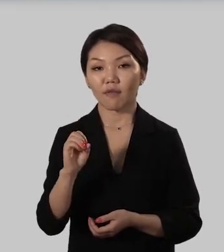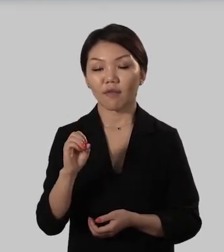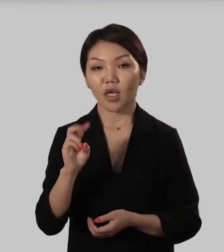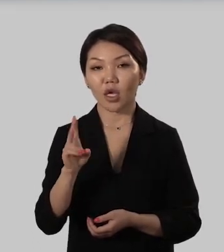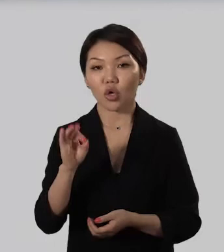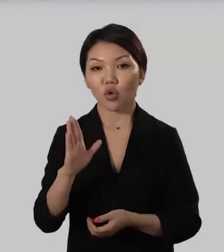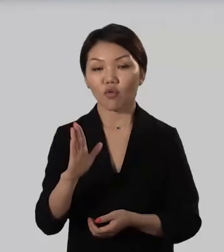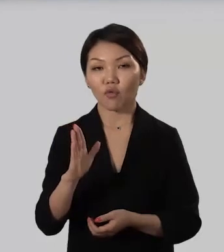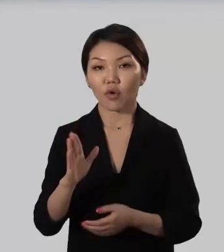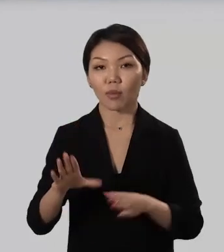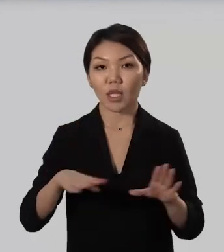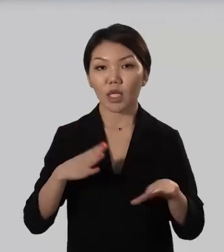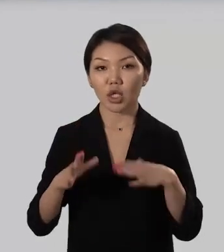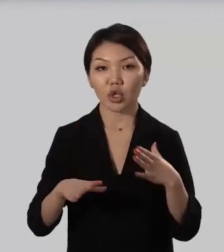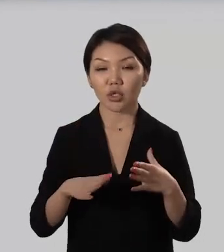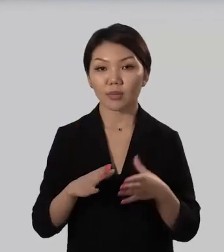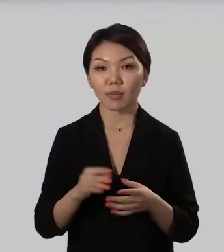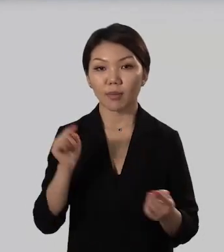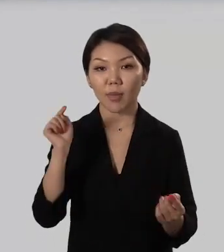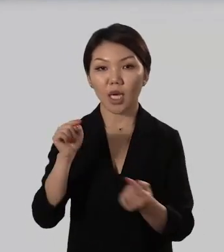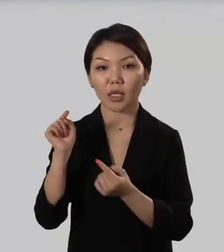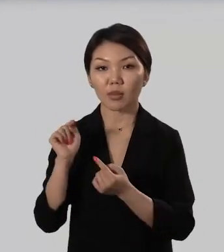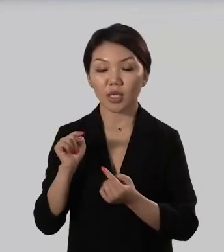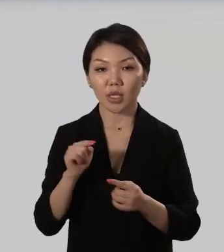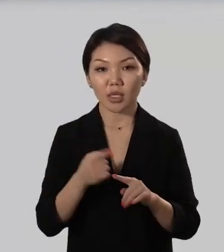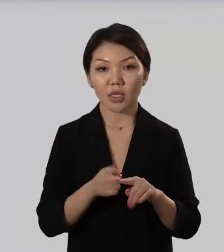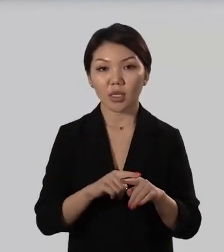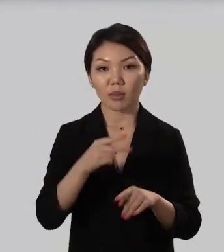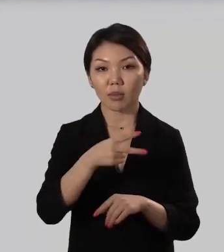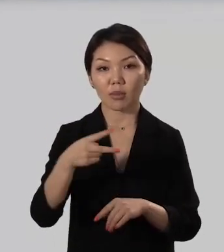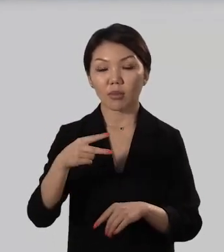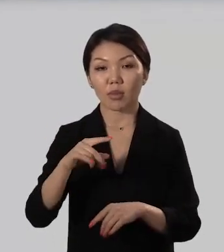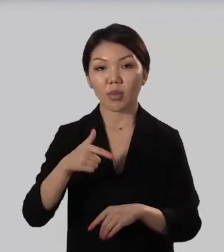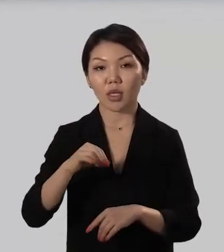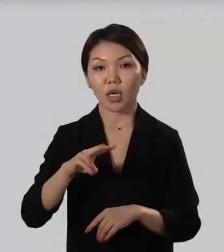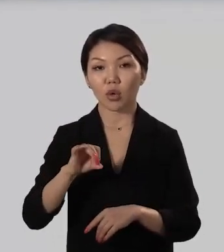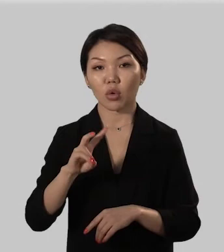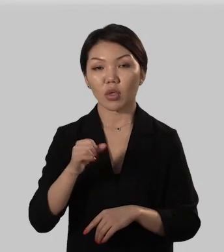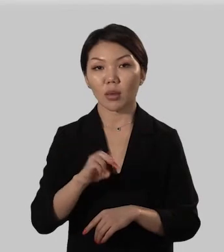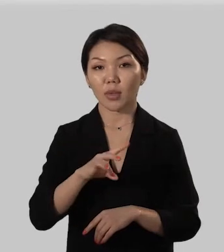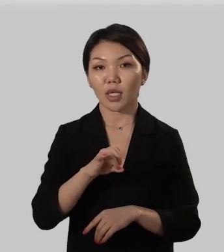потренируемся подберите к данным глаголом наречие